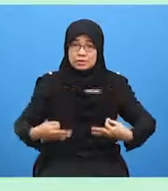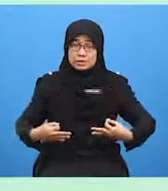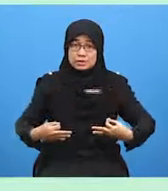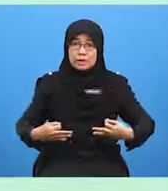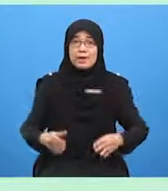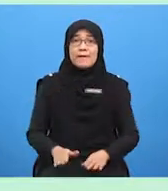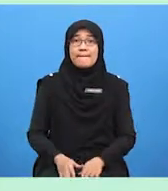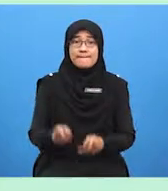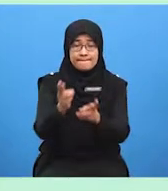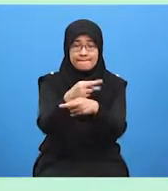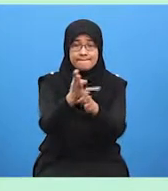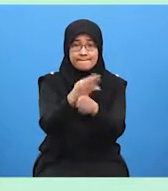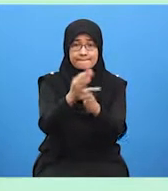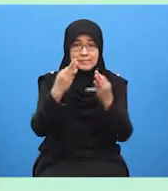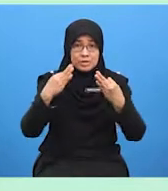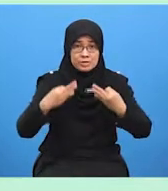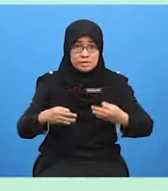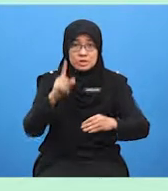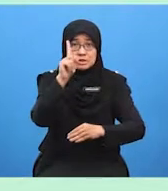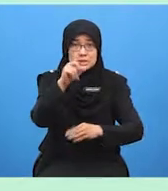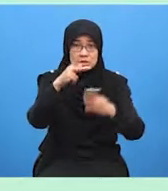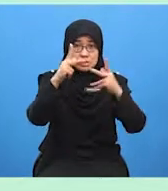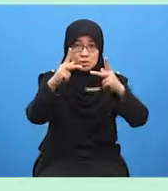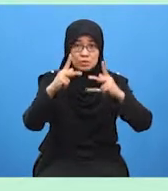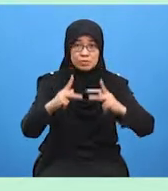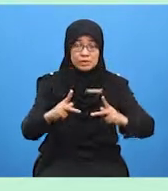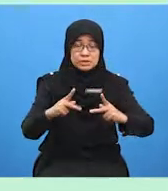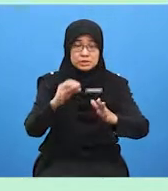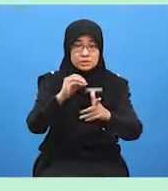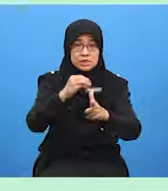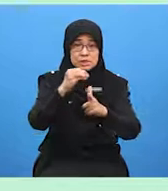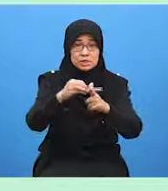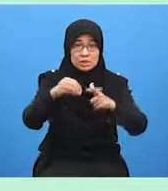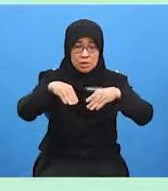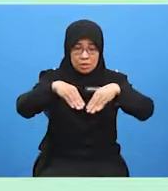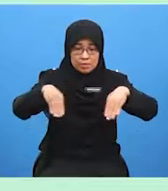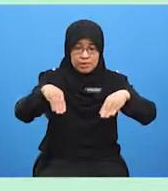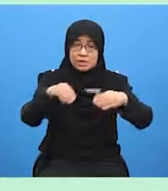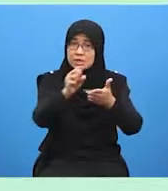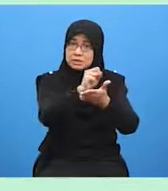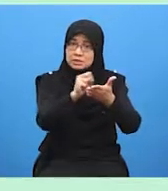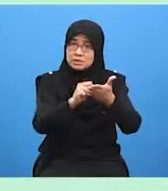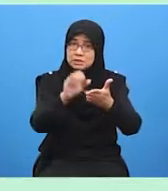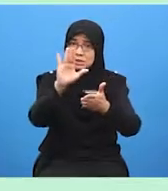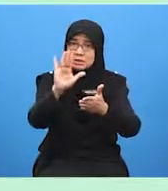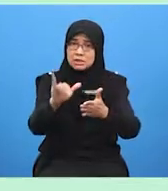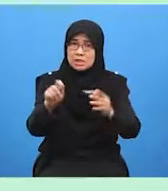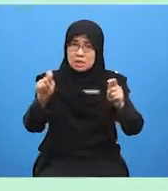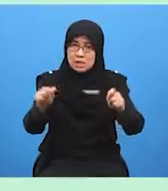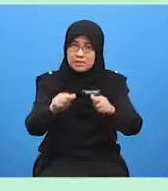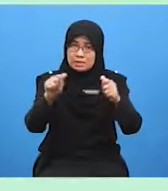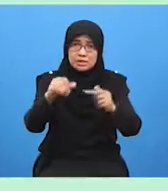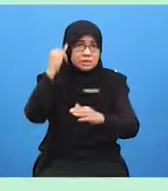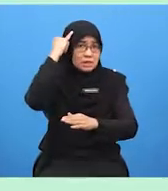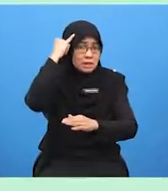Reka bentuk fesyen merupakan suatu proses atau bidang seni yang mengaplikasikan idea